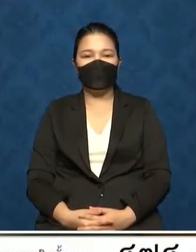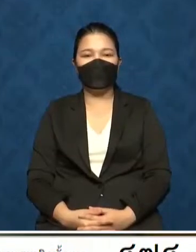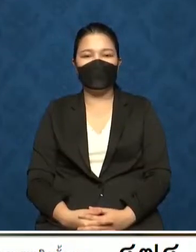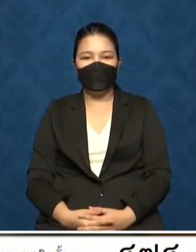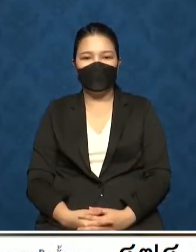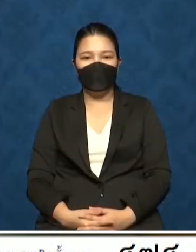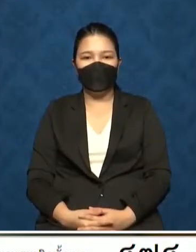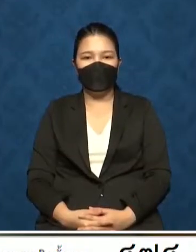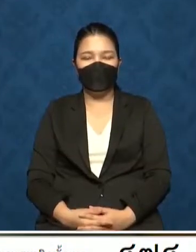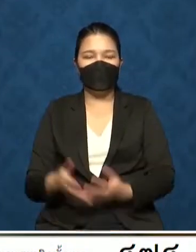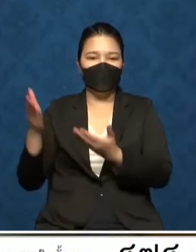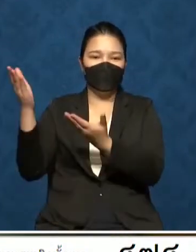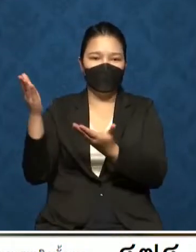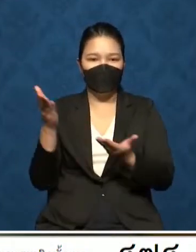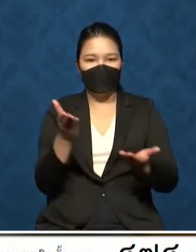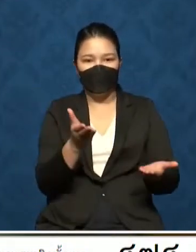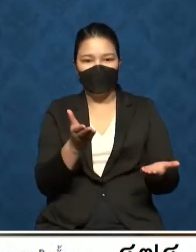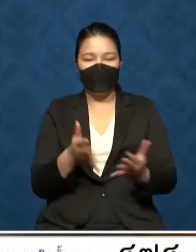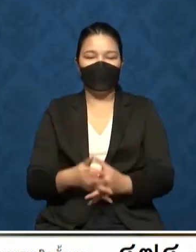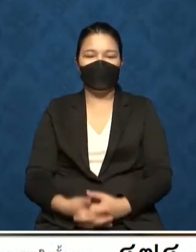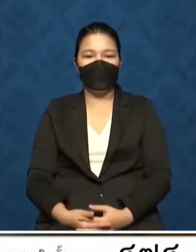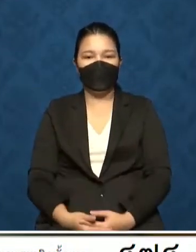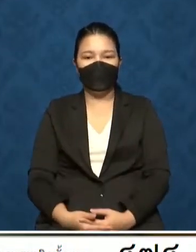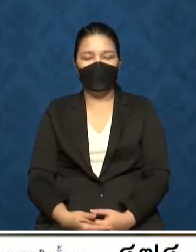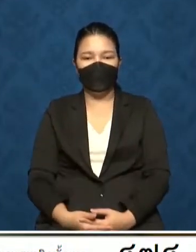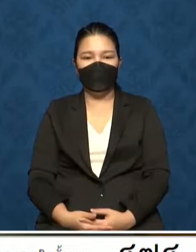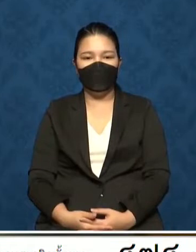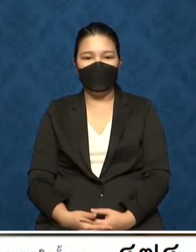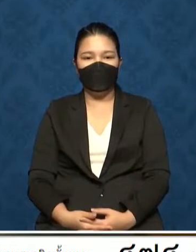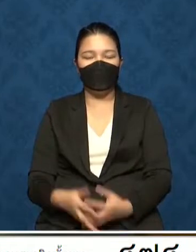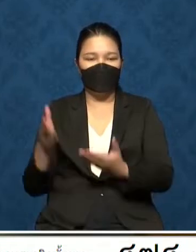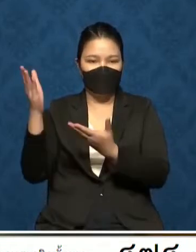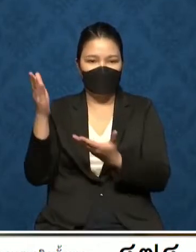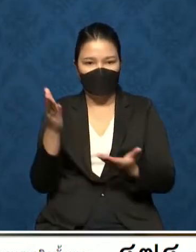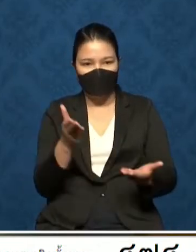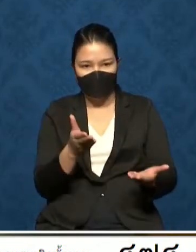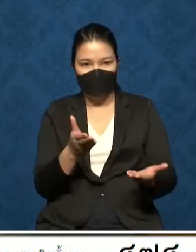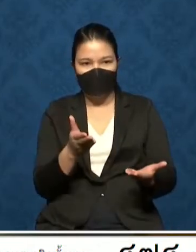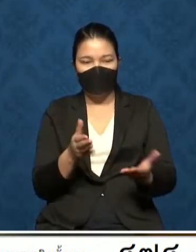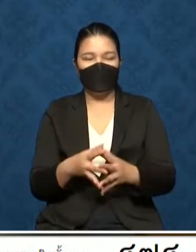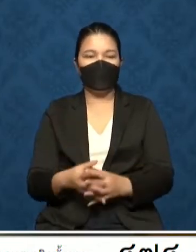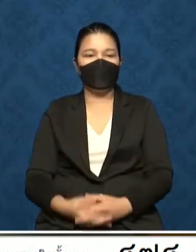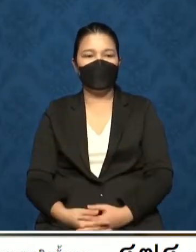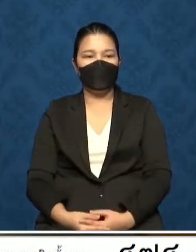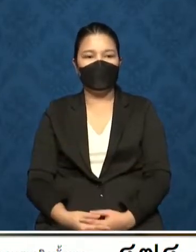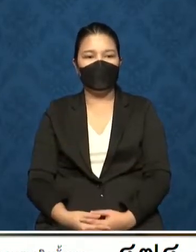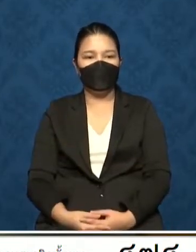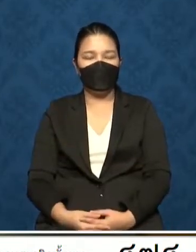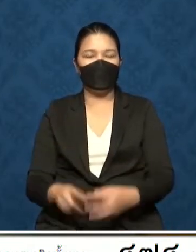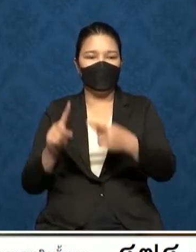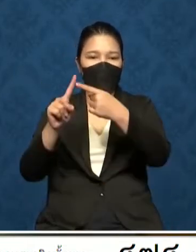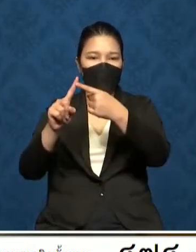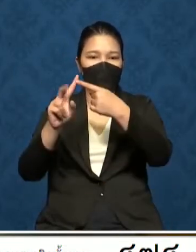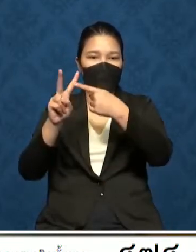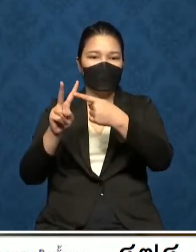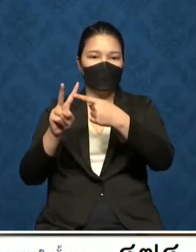ต่อไปเชิญคุณหมอบัญญัติครับตามด้วยท่านสมชายฝั่งชนจิตท่านอุบลศักดิ์บัวหลวงง